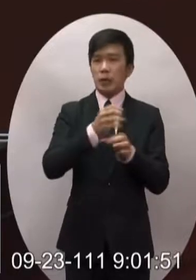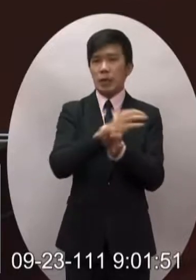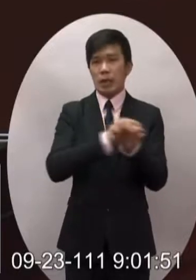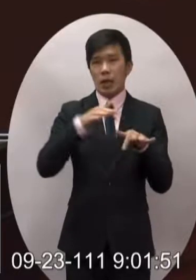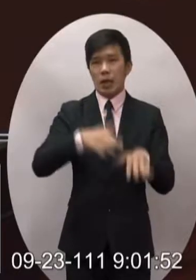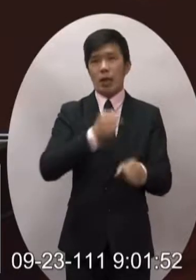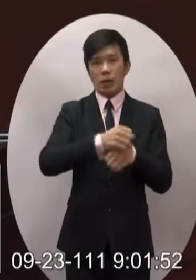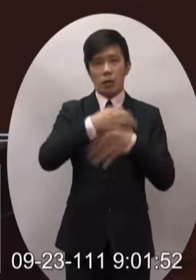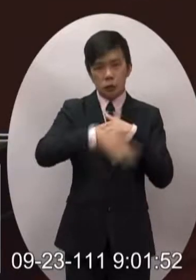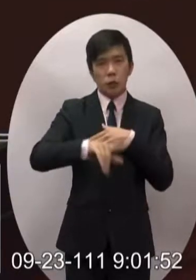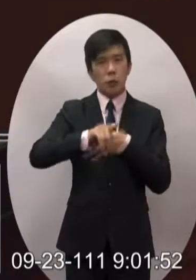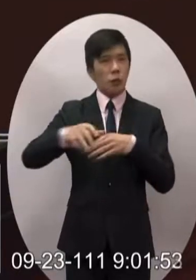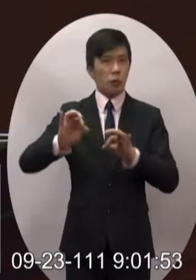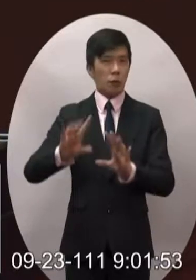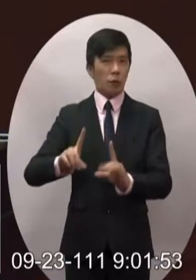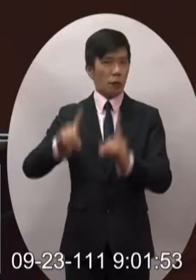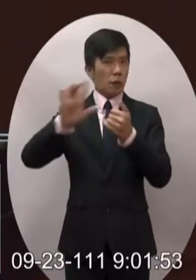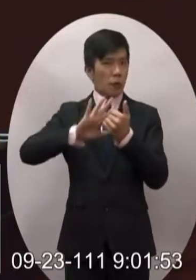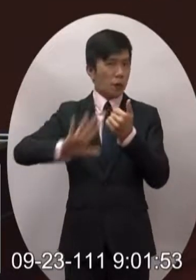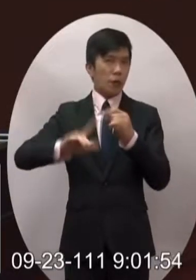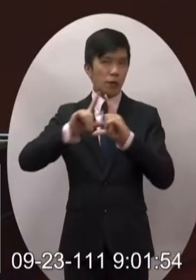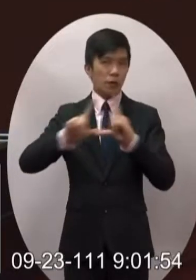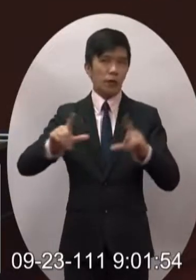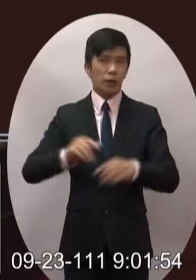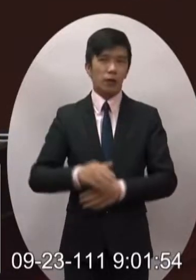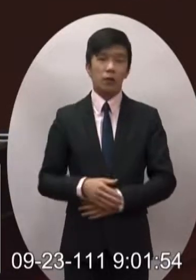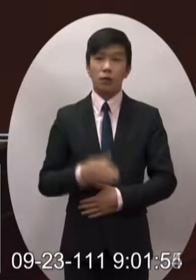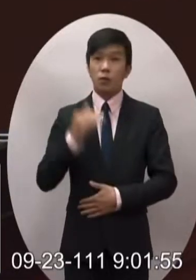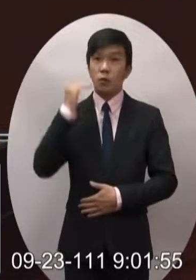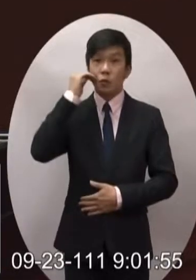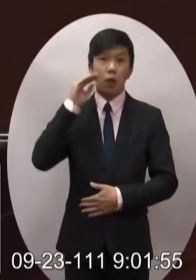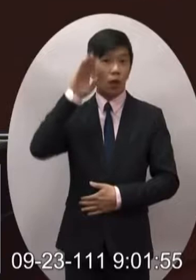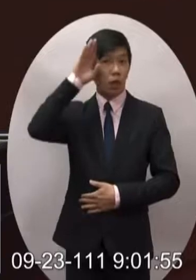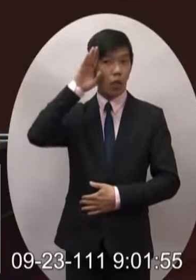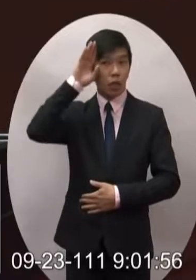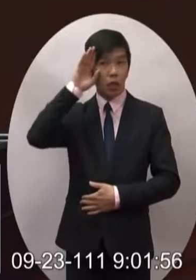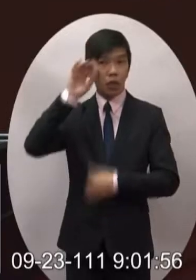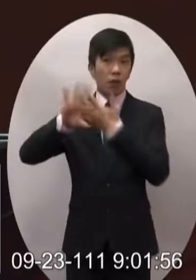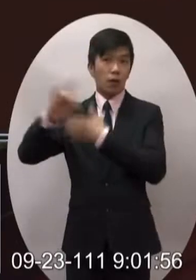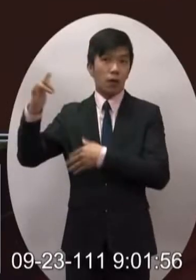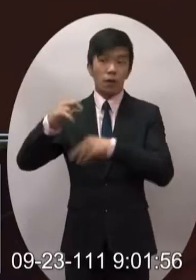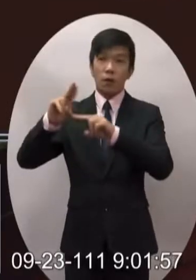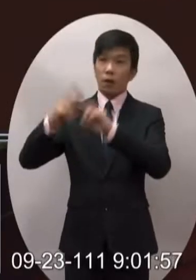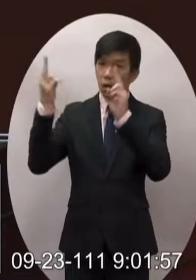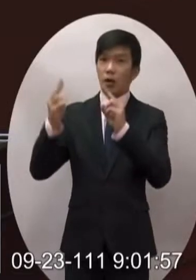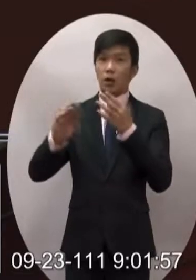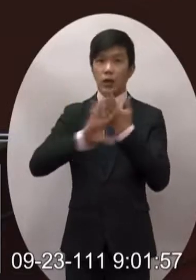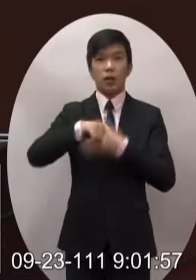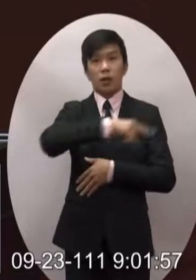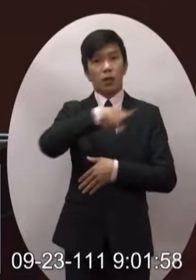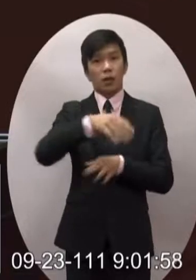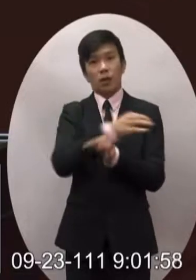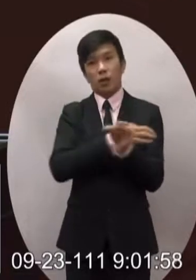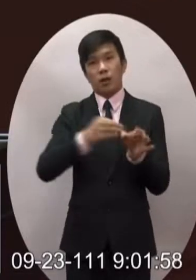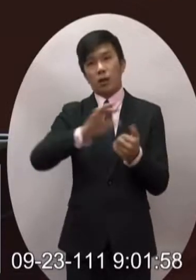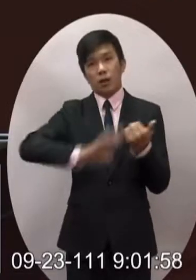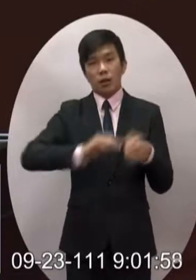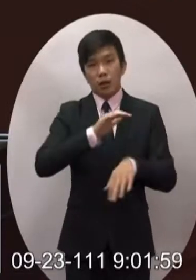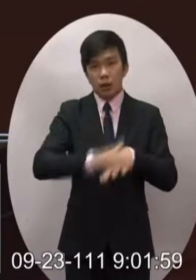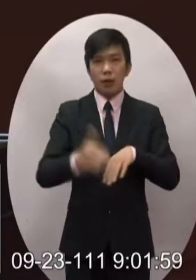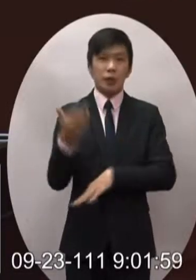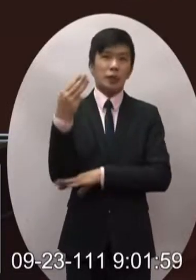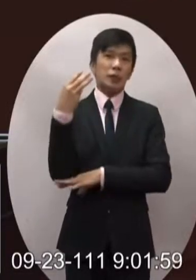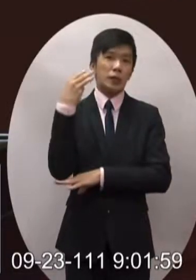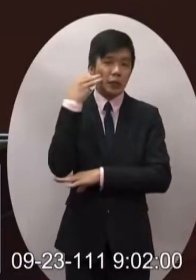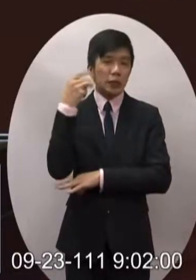种原物料价格波动也很大，如果骤然开放，各行各业势必反应不及，反而有失政府美